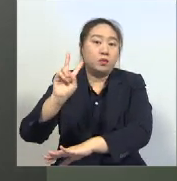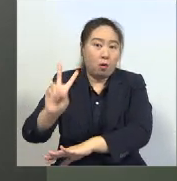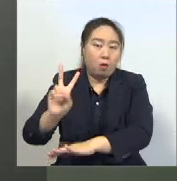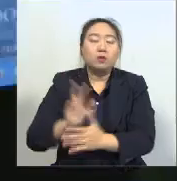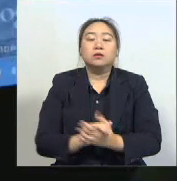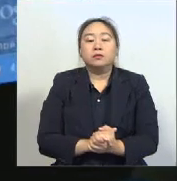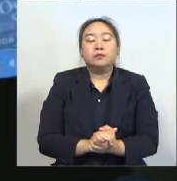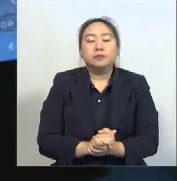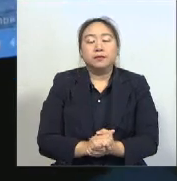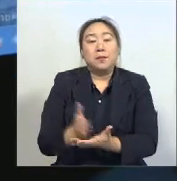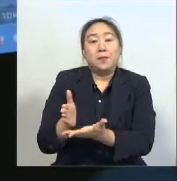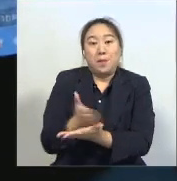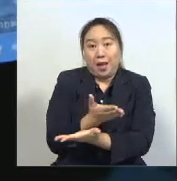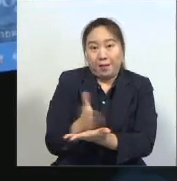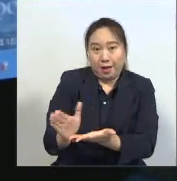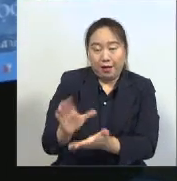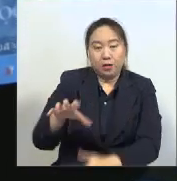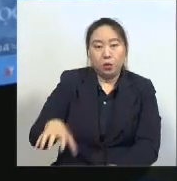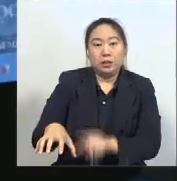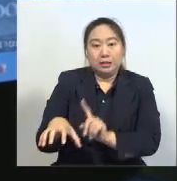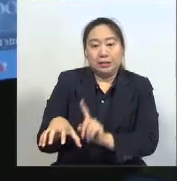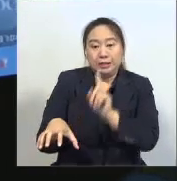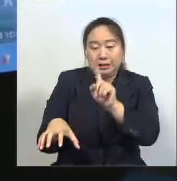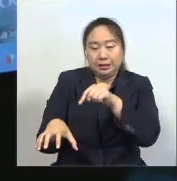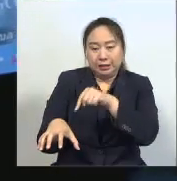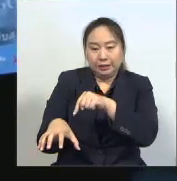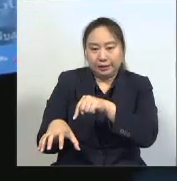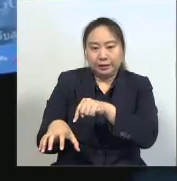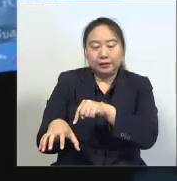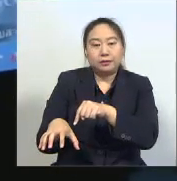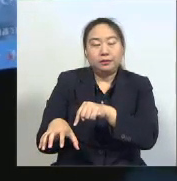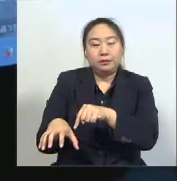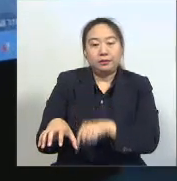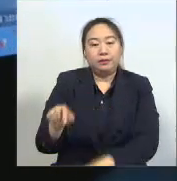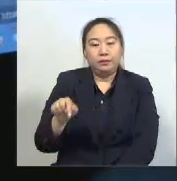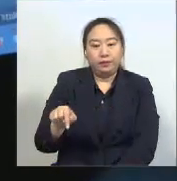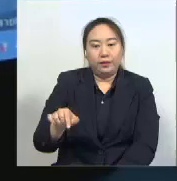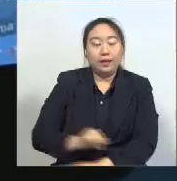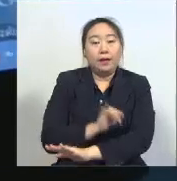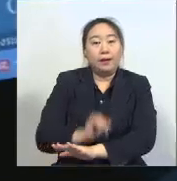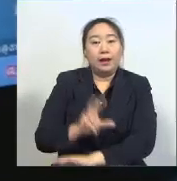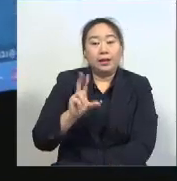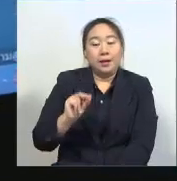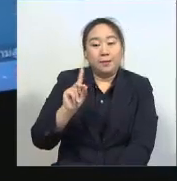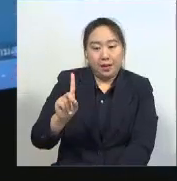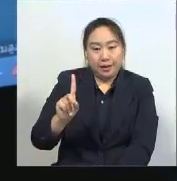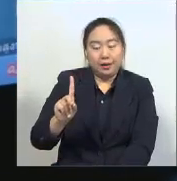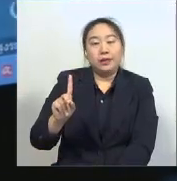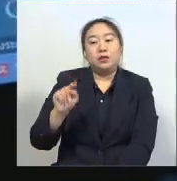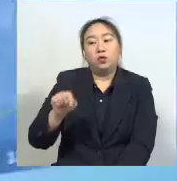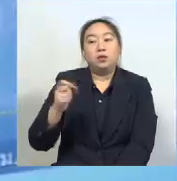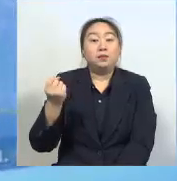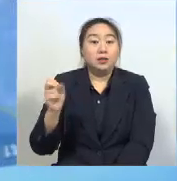คะโดยแยกเป็นส่วนที่1ก็คือพื้นที่ในเขตจำนวน31ไร่12ตารางว